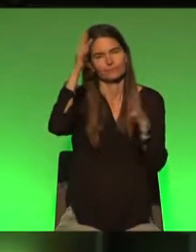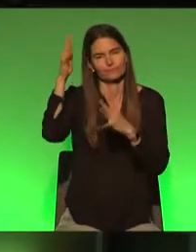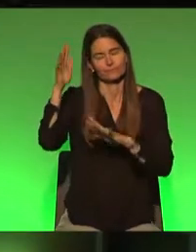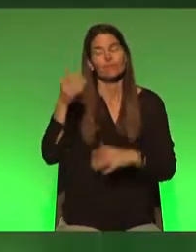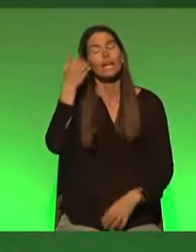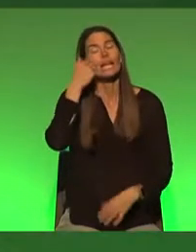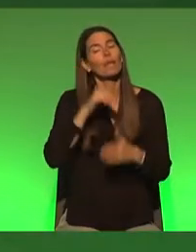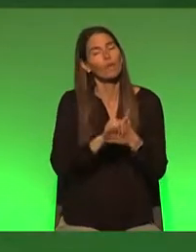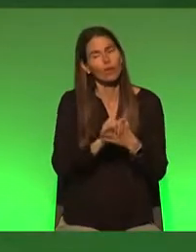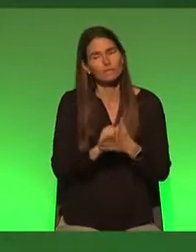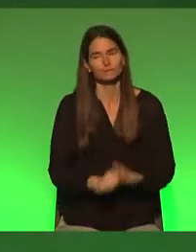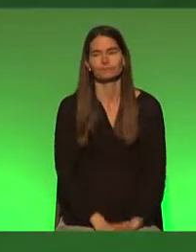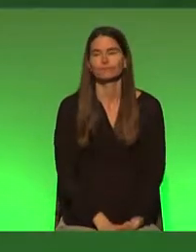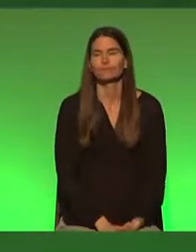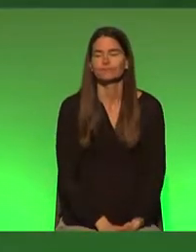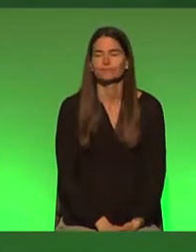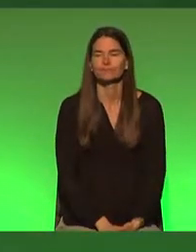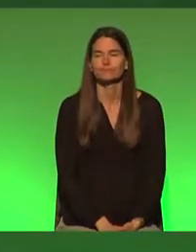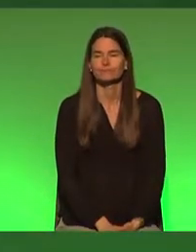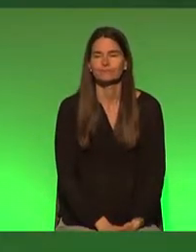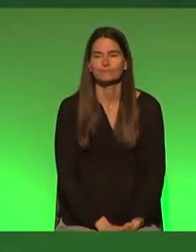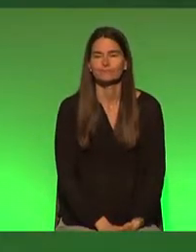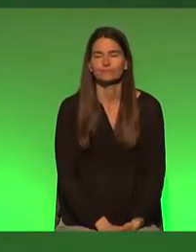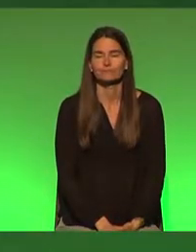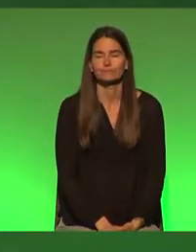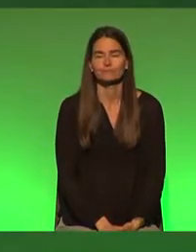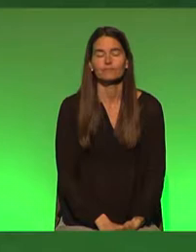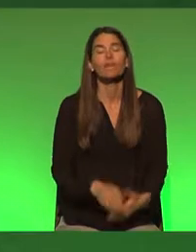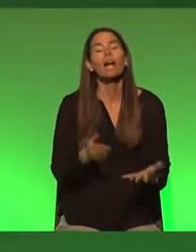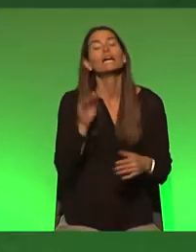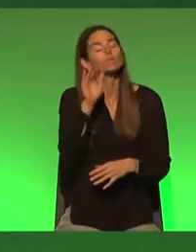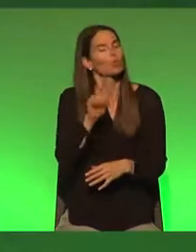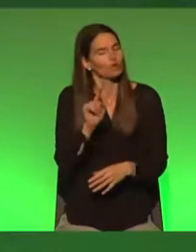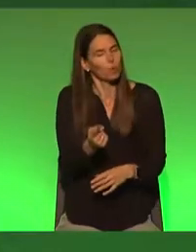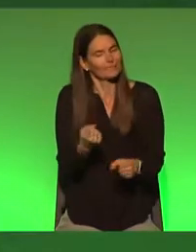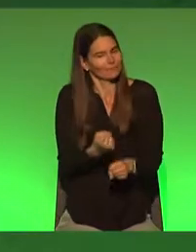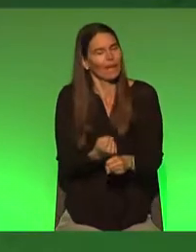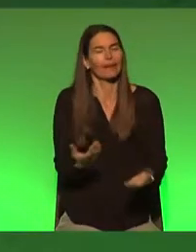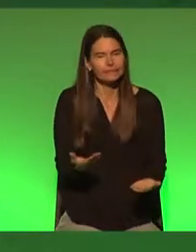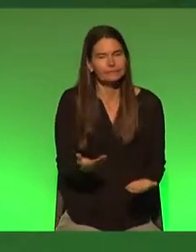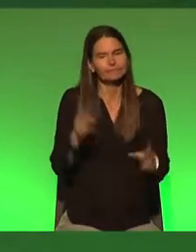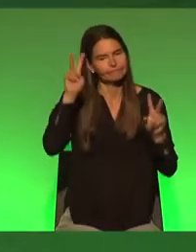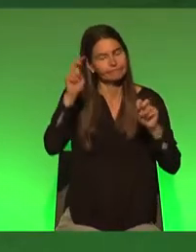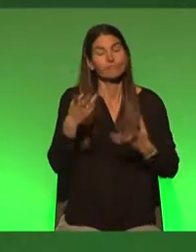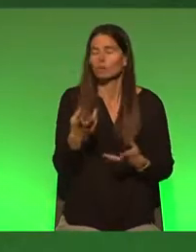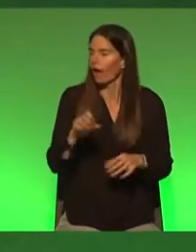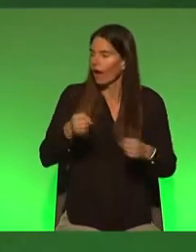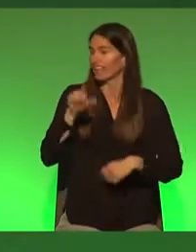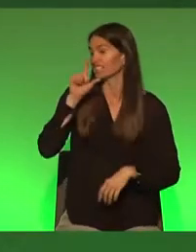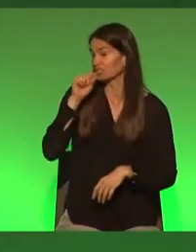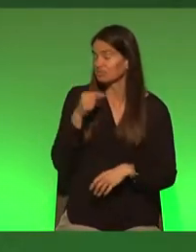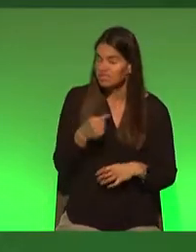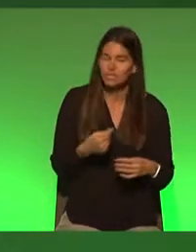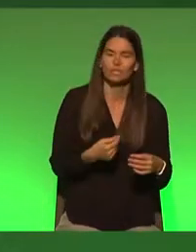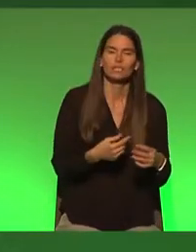Liebe Freundinnen und Freunde, der Slogan sagt auch, Zukunft muss man machen. Und machen, das geht nicht per Tweet aus einem